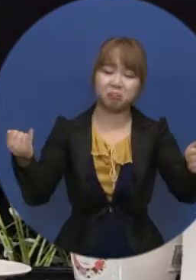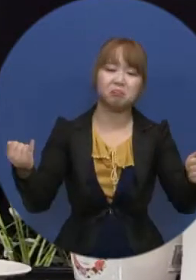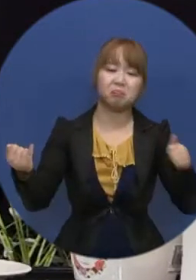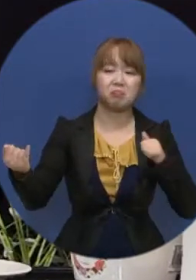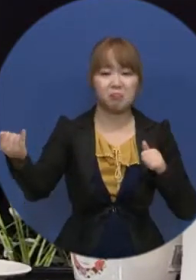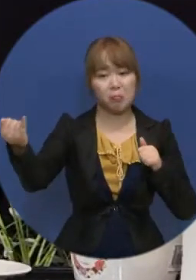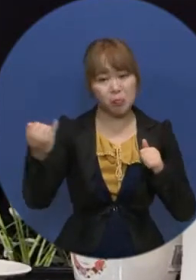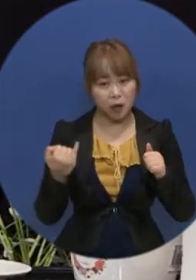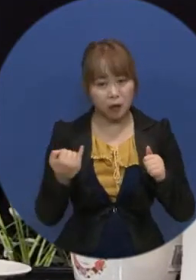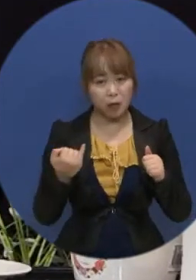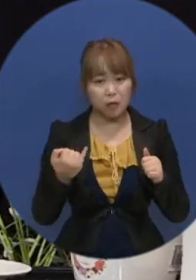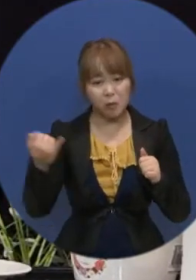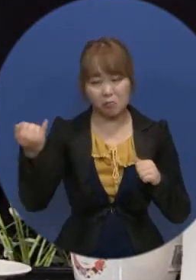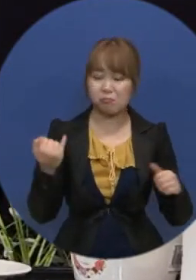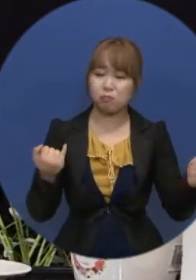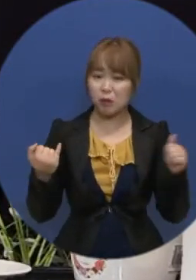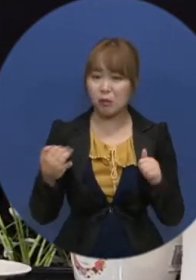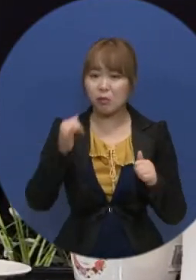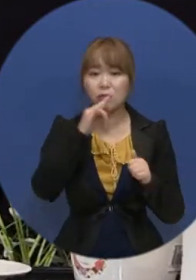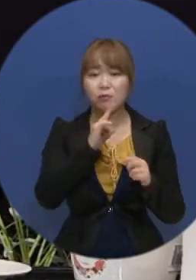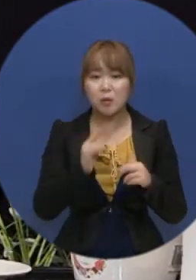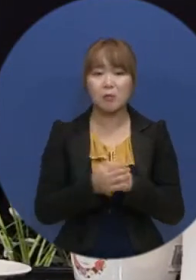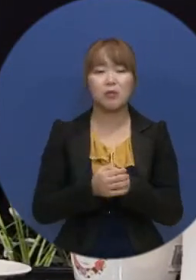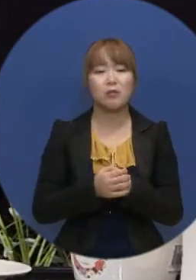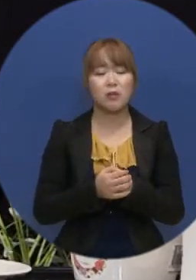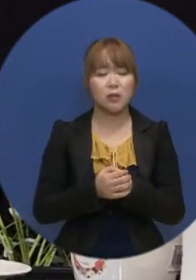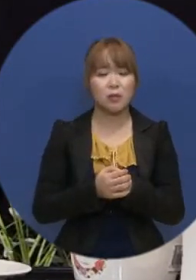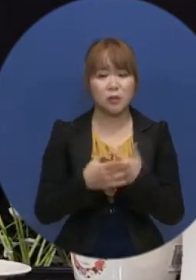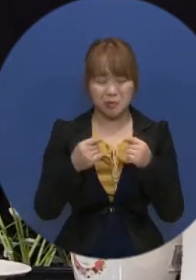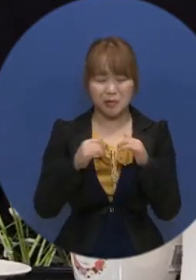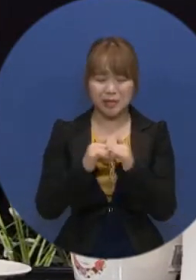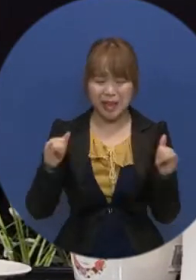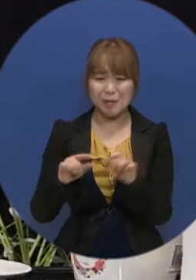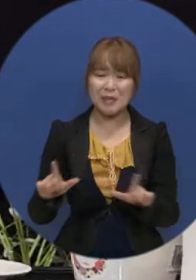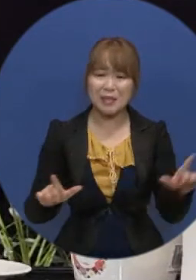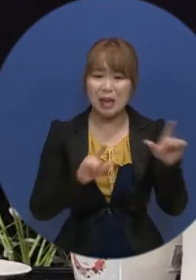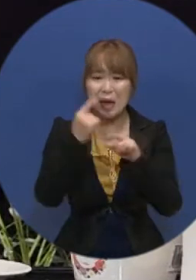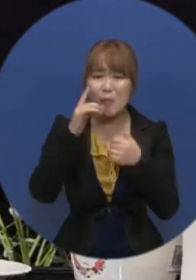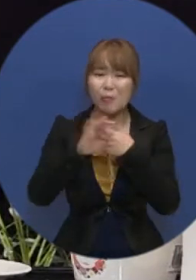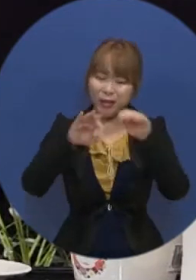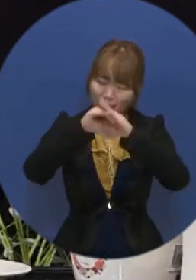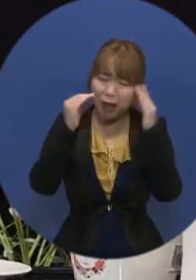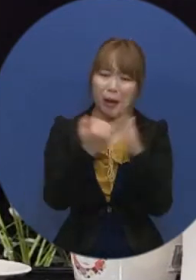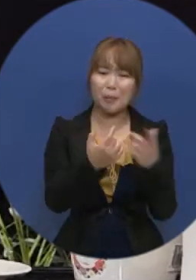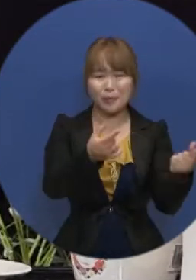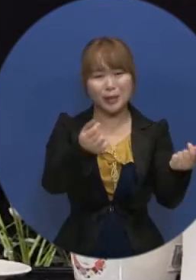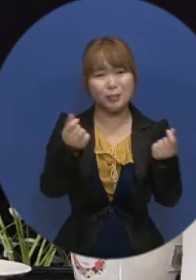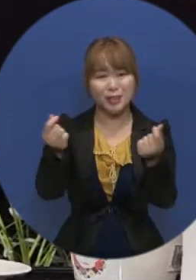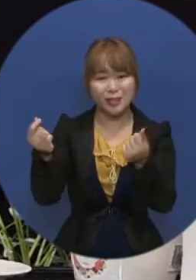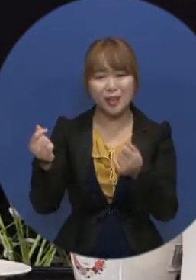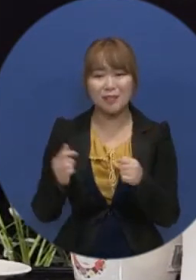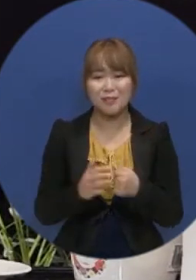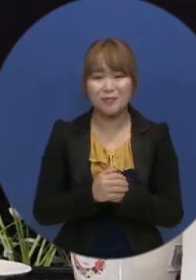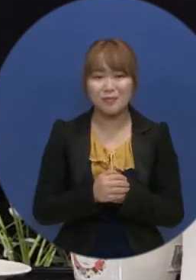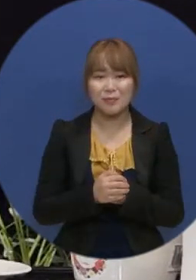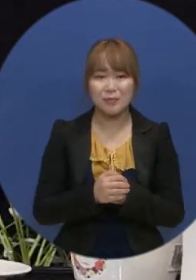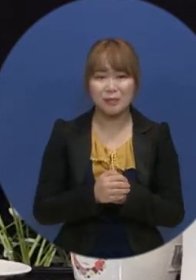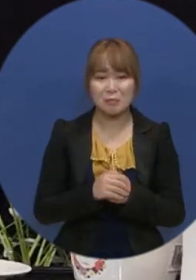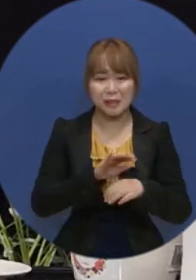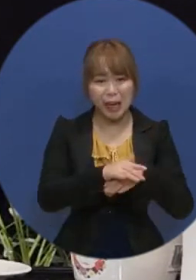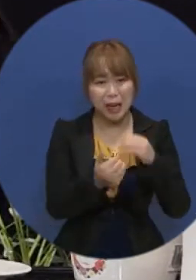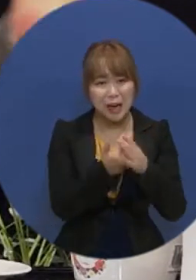그런데 사람 살다 보면은 네. 거기서 거기에요. 네.